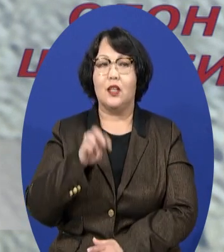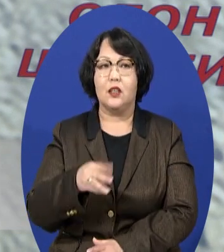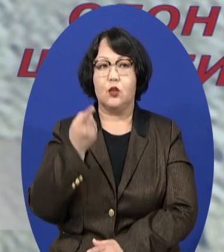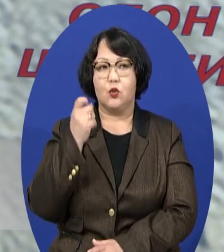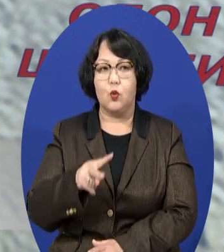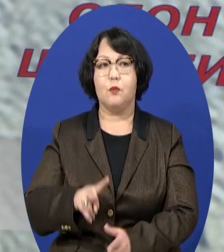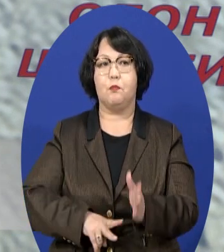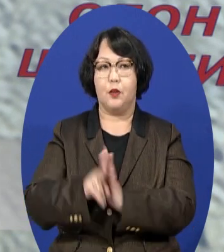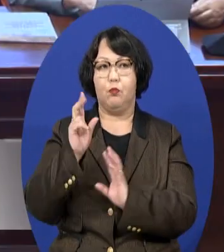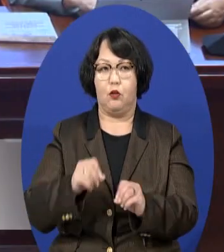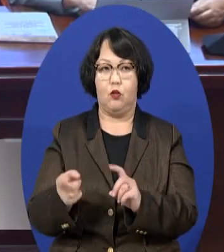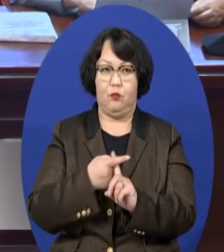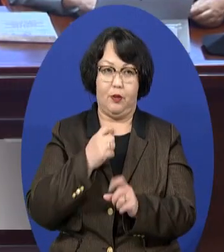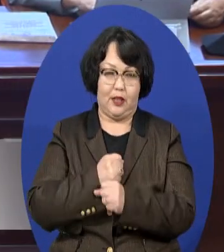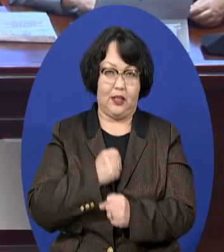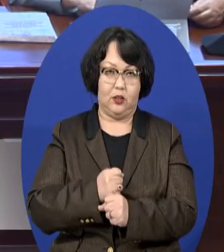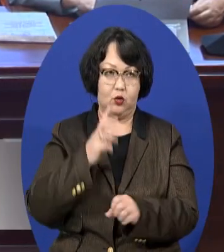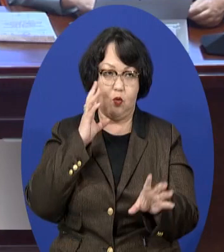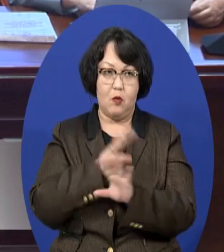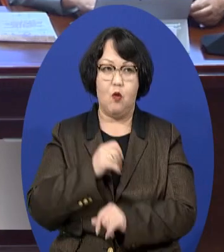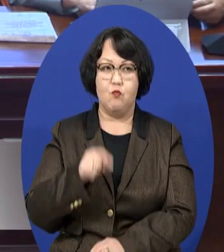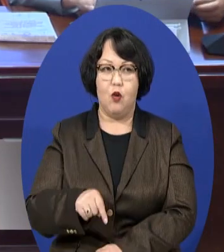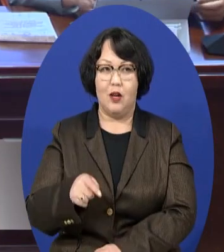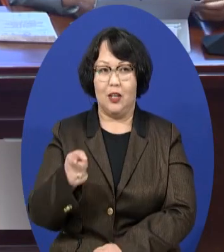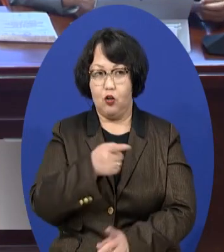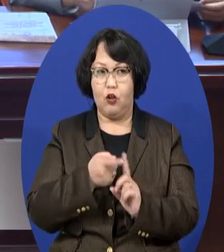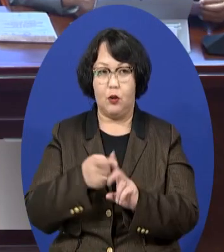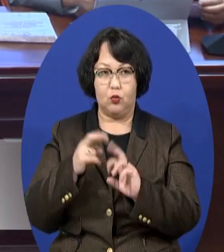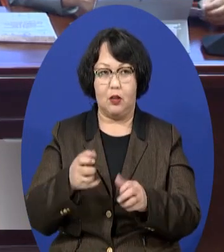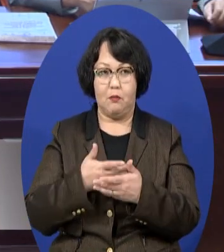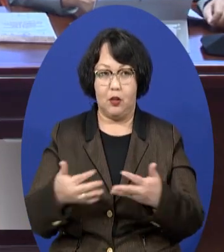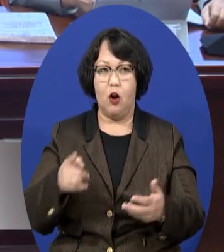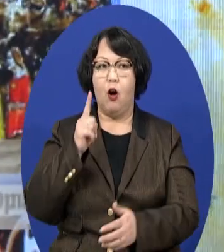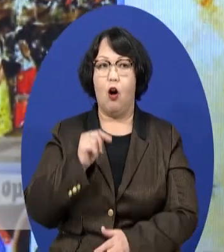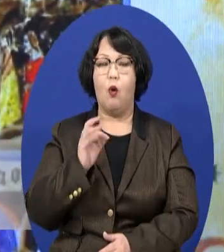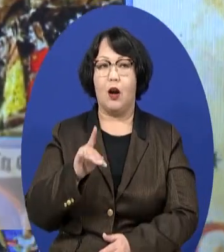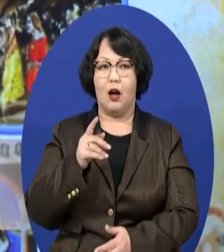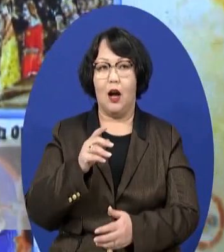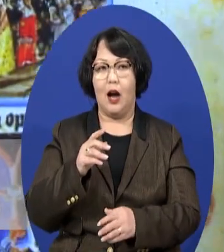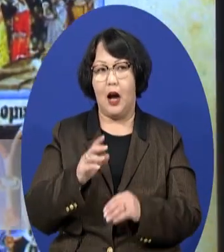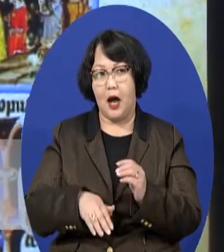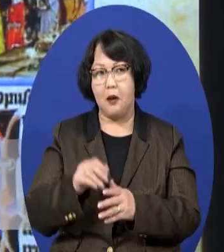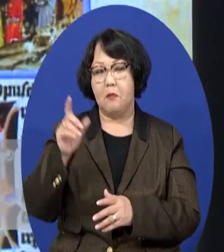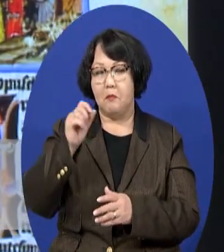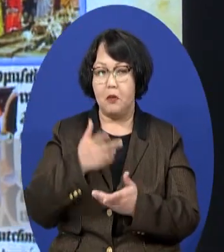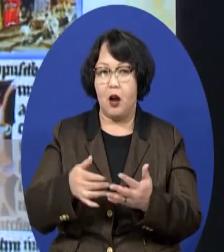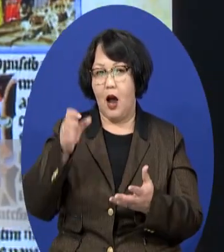бас холбоотой хийгдэж байгаа ажил. За ийм төрлийн судалгааны материал, ховор, гар бичмлүүдийг Америкийн нэгдсэн улс, Оросын Албаны улс, Бүгд